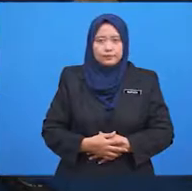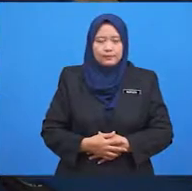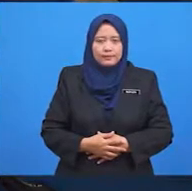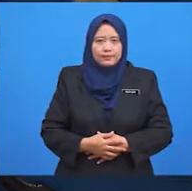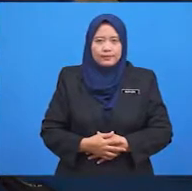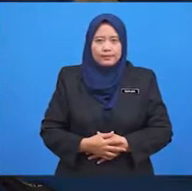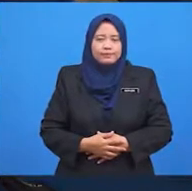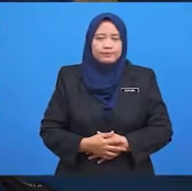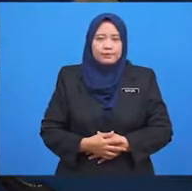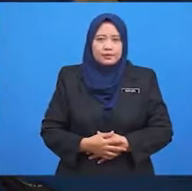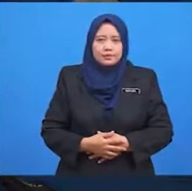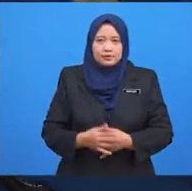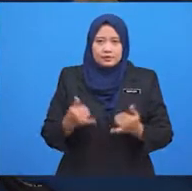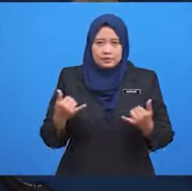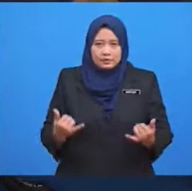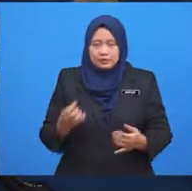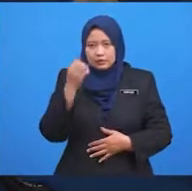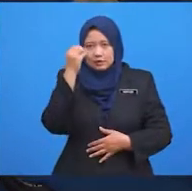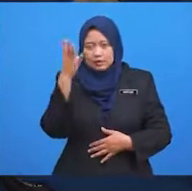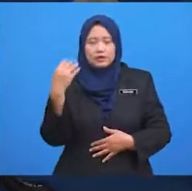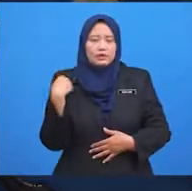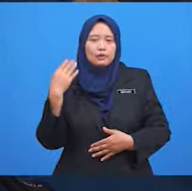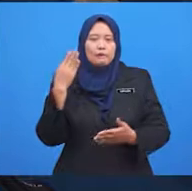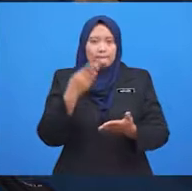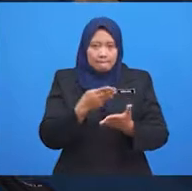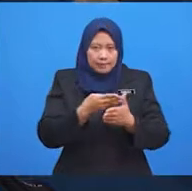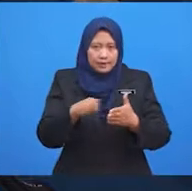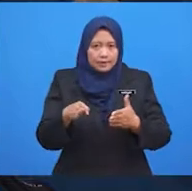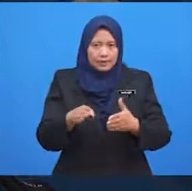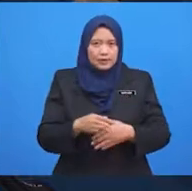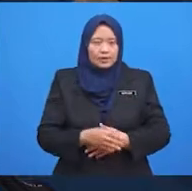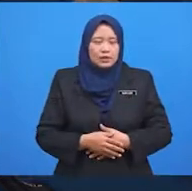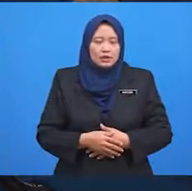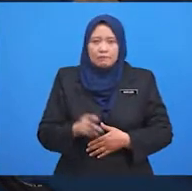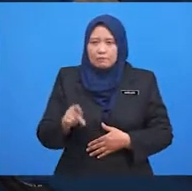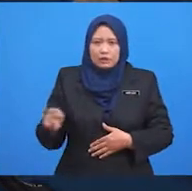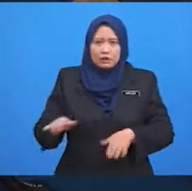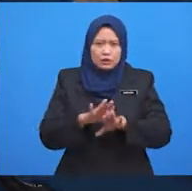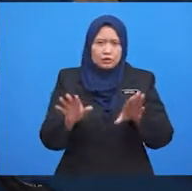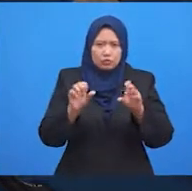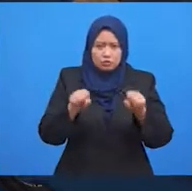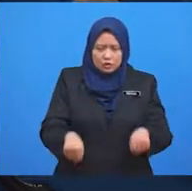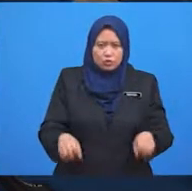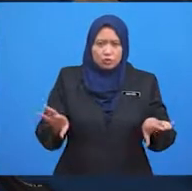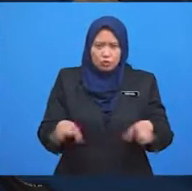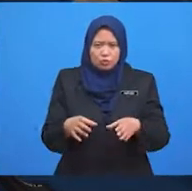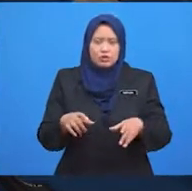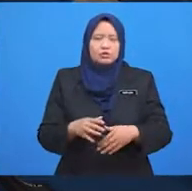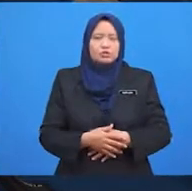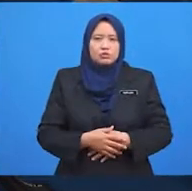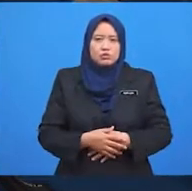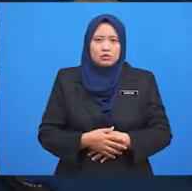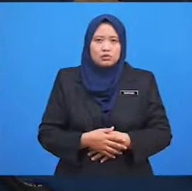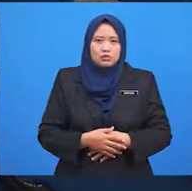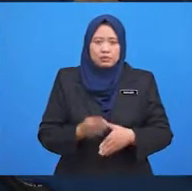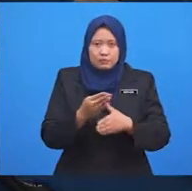Di sini, cikgu akan terangkan beberapa bahagian yang di mana pelajar tidak boleh lakukan rawatan ini. Antara bahagian-bahagian